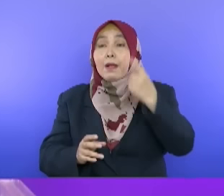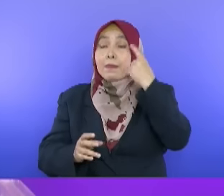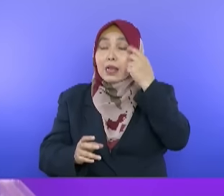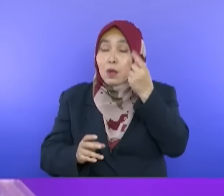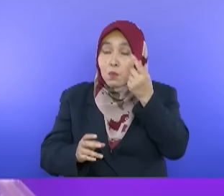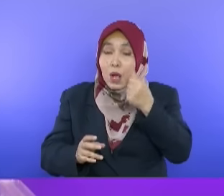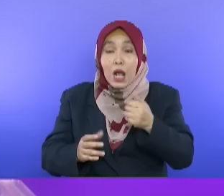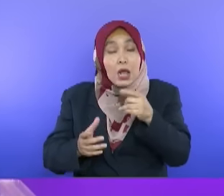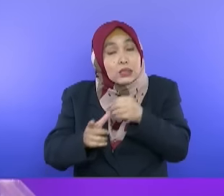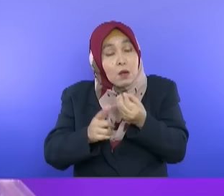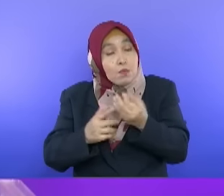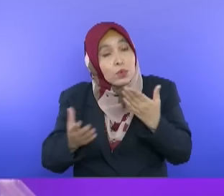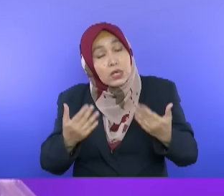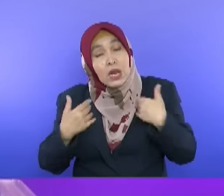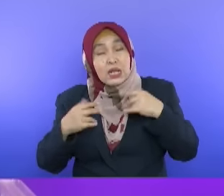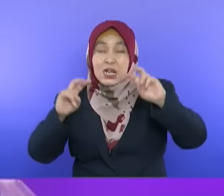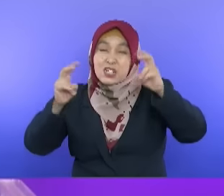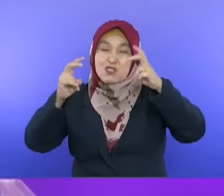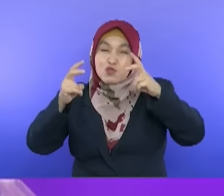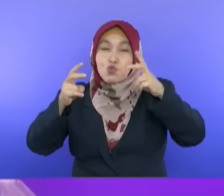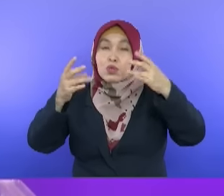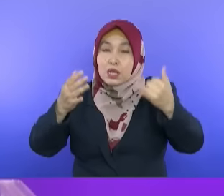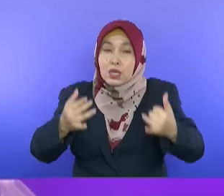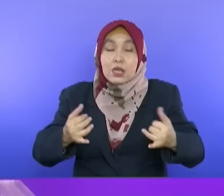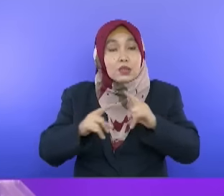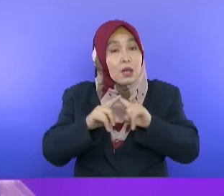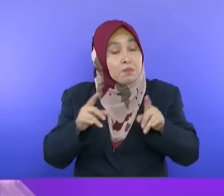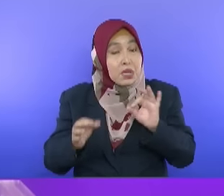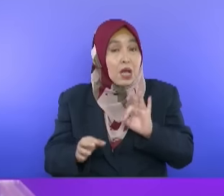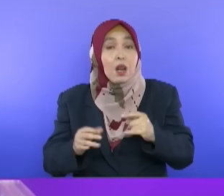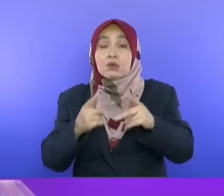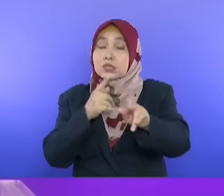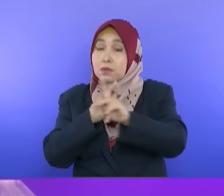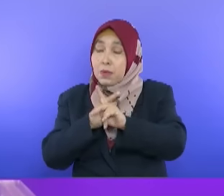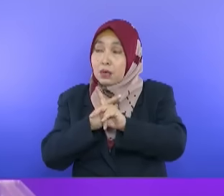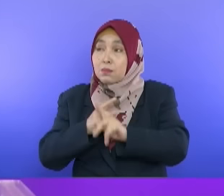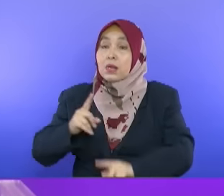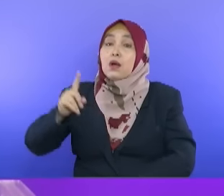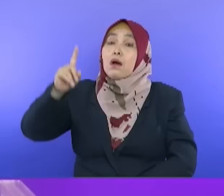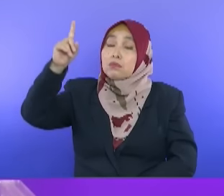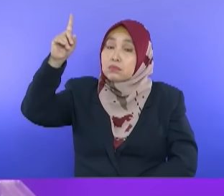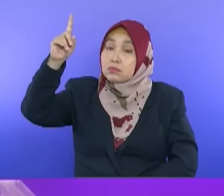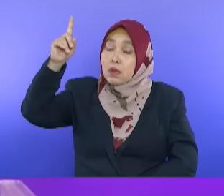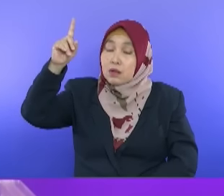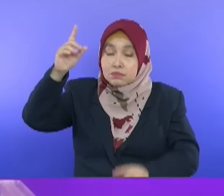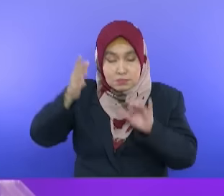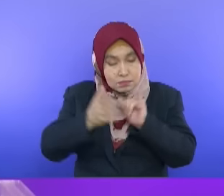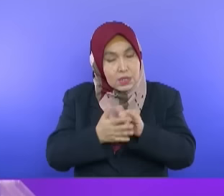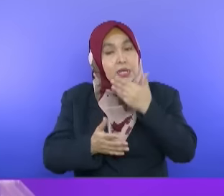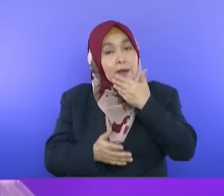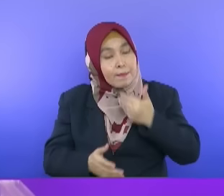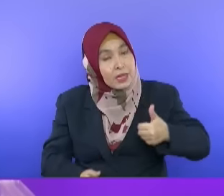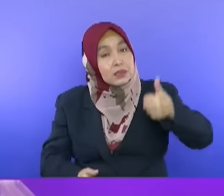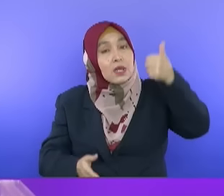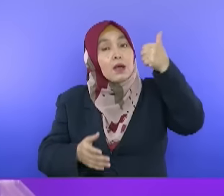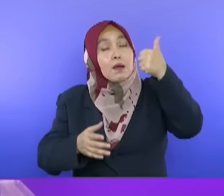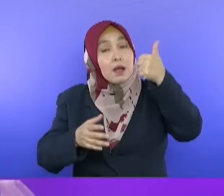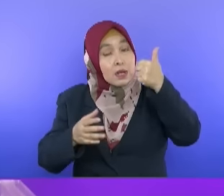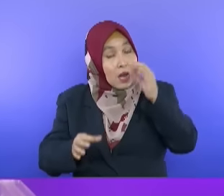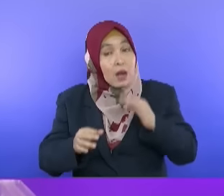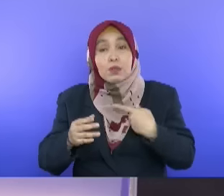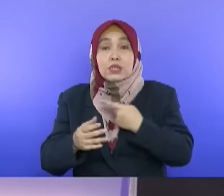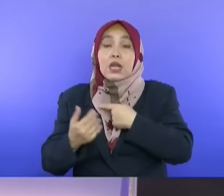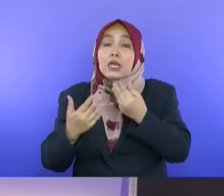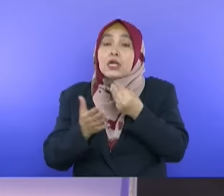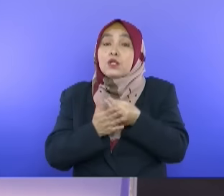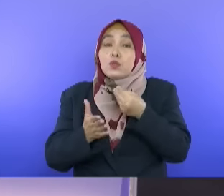Ataupun mungkin ada isu-isu terkini ya tetapi kalau disimpan di sisi Allah Itulah yang terbaik maksudnya ialah kalau kita